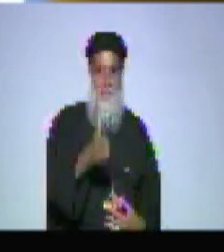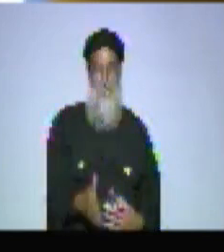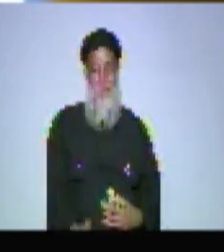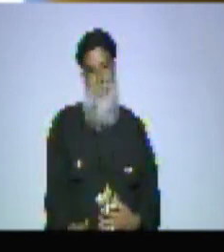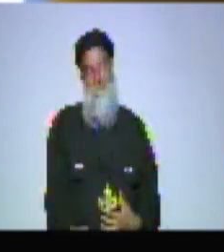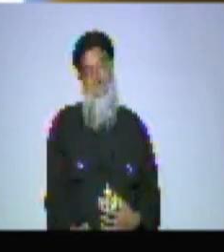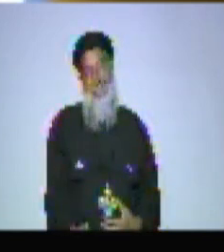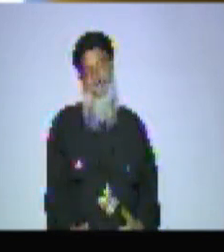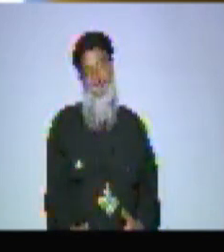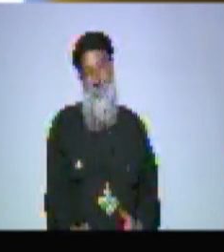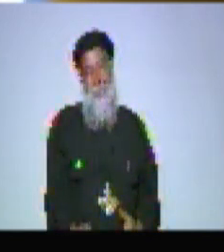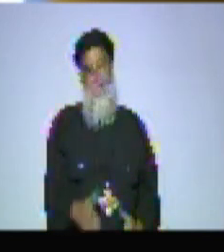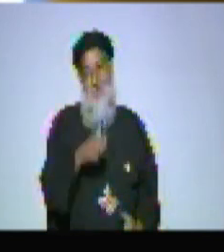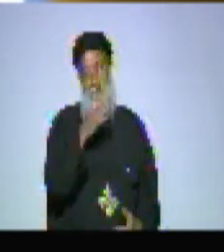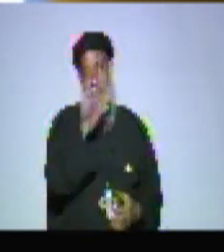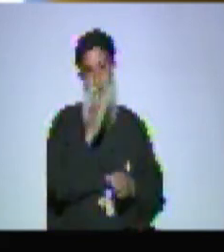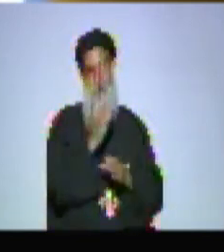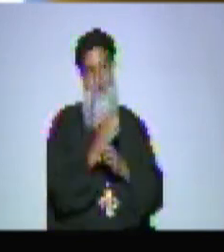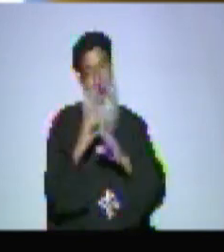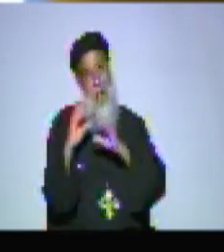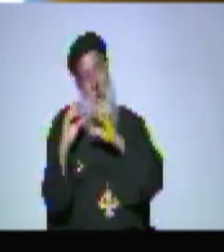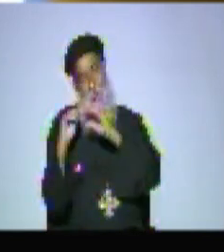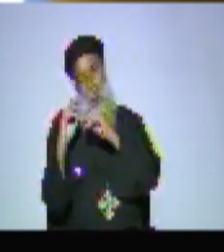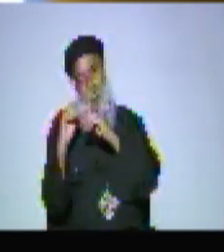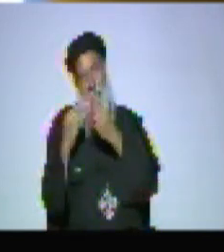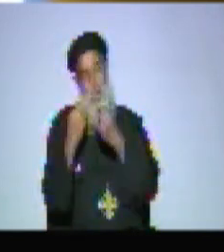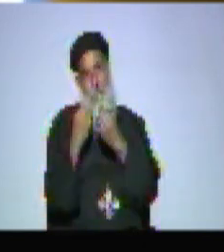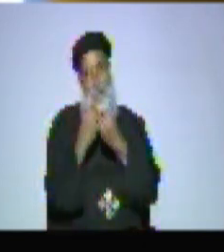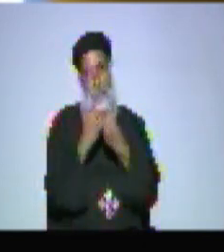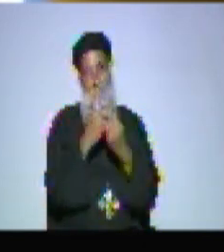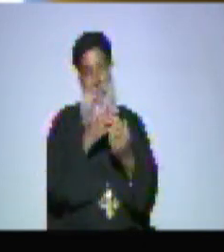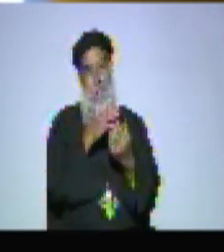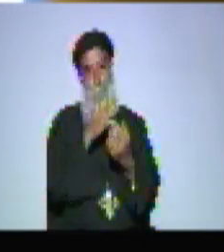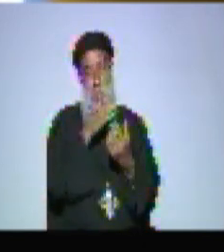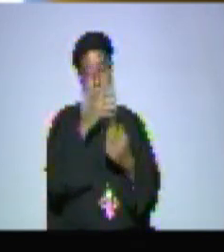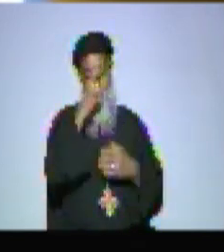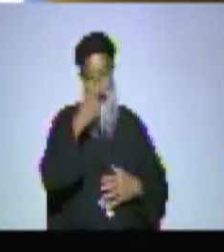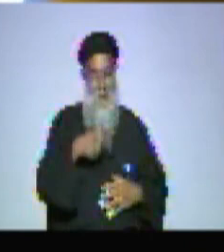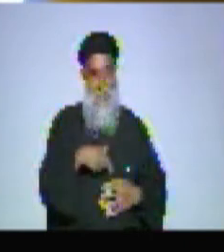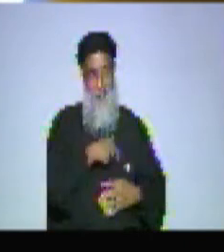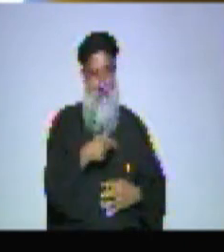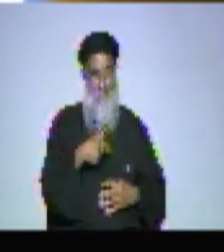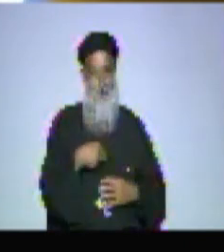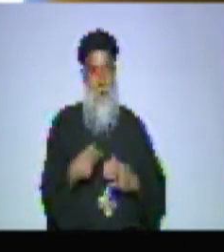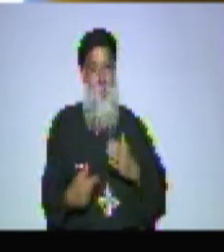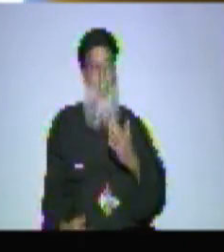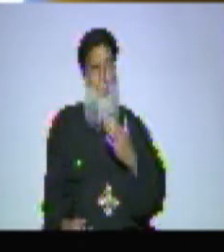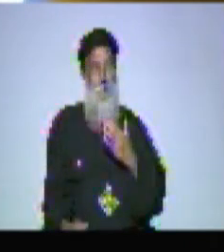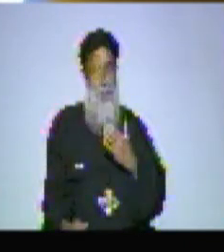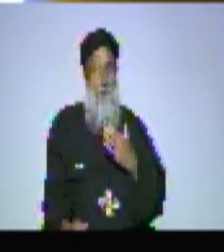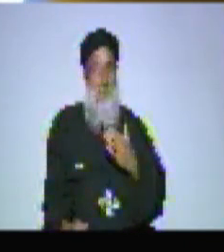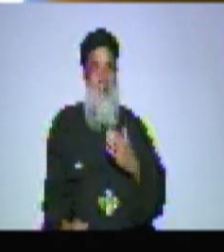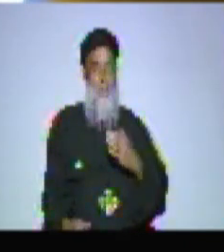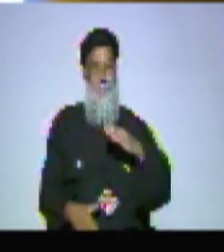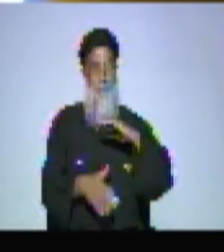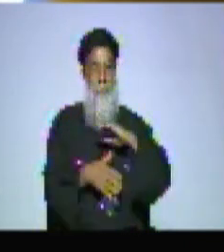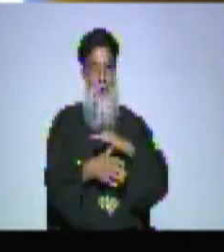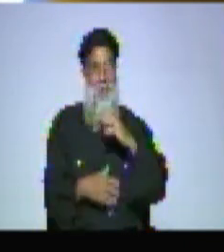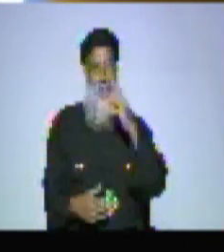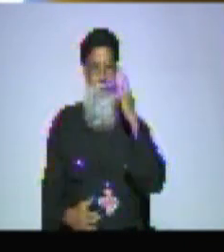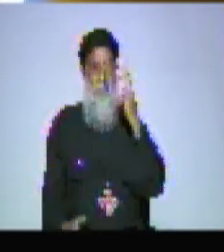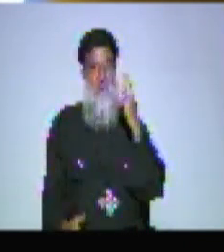يعني اب اعترافي قال لي نقعد مع اب الكنيسه يقول لنا نعمل ايه يعني